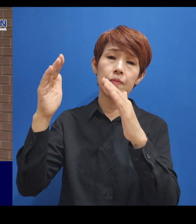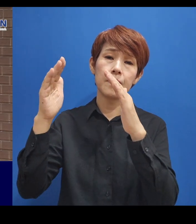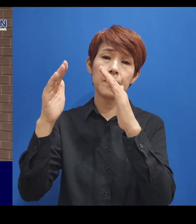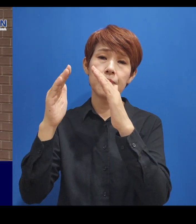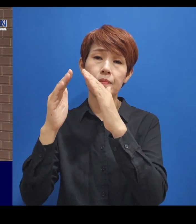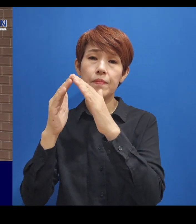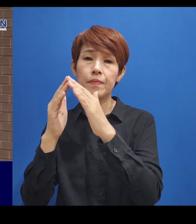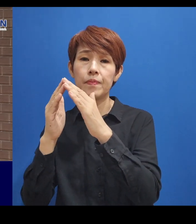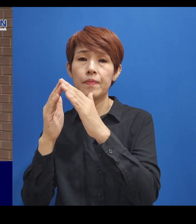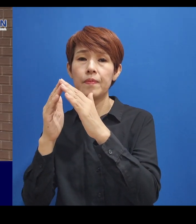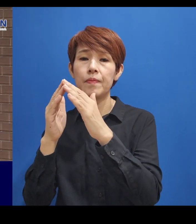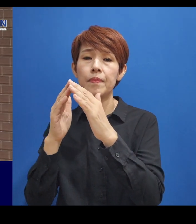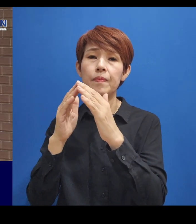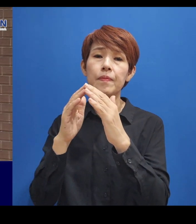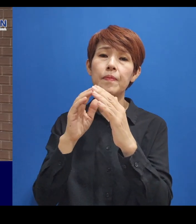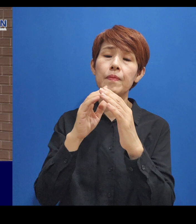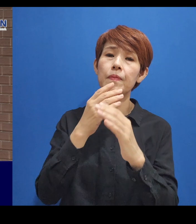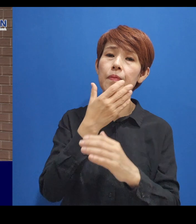질신